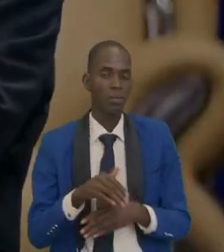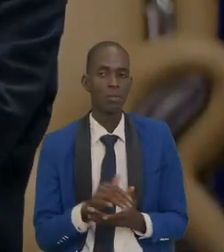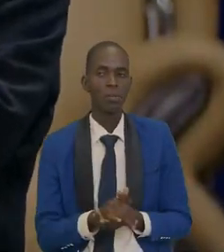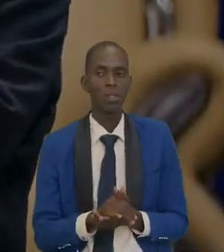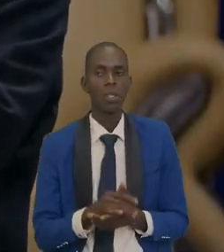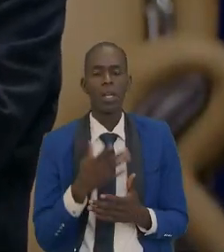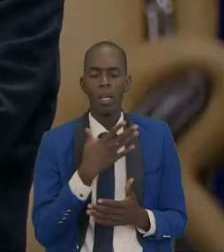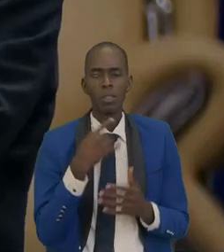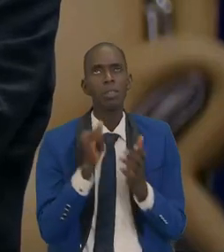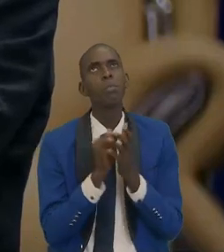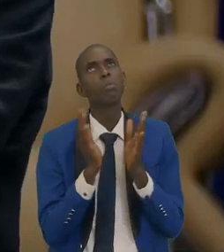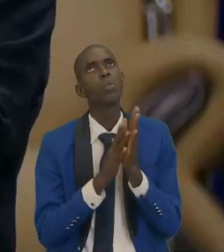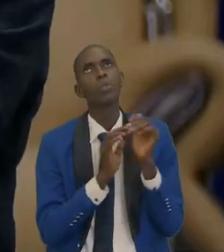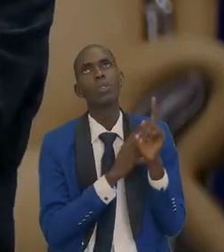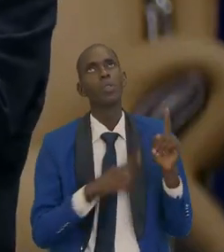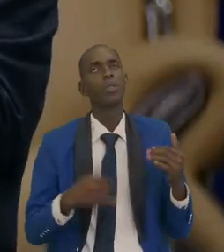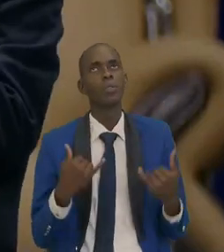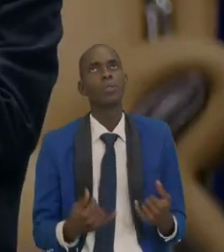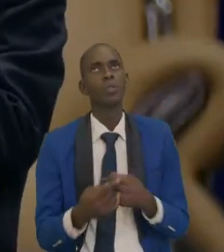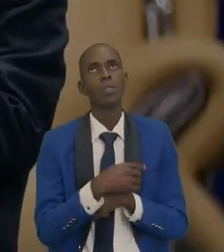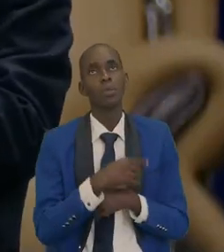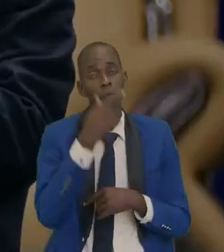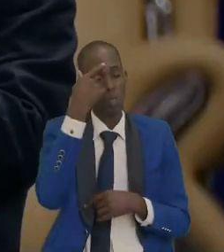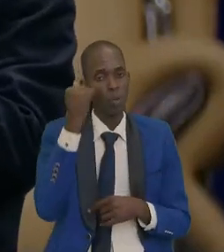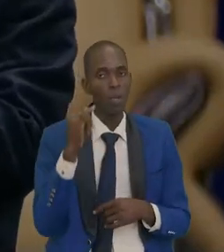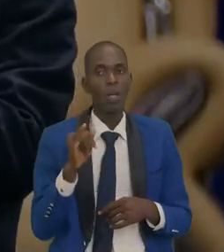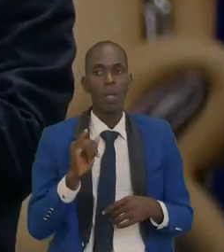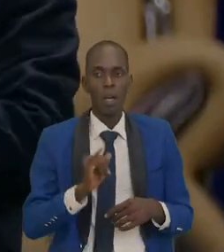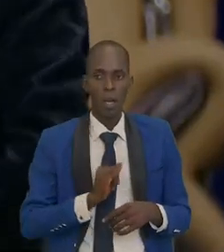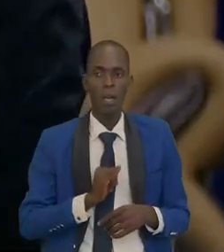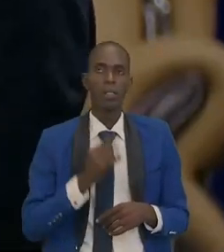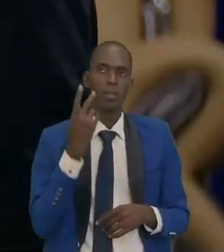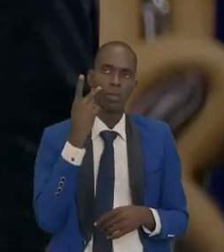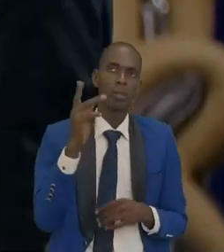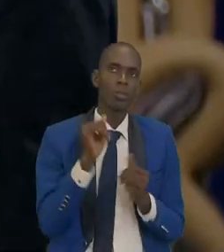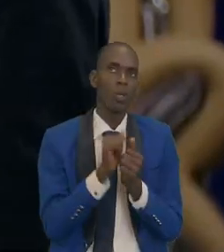J'ai dit gloire à Dieu aujourd'hui parce que je vois avec les yeux de la foi